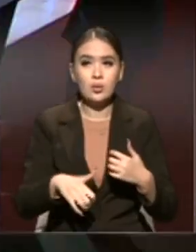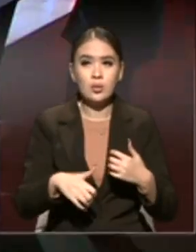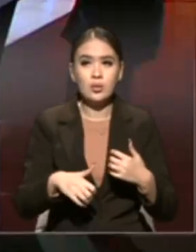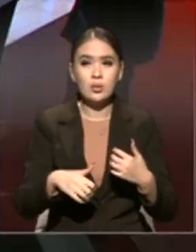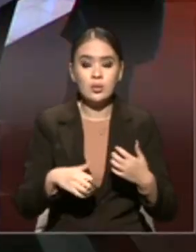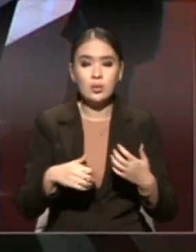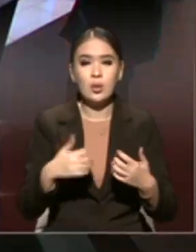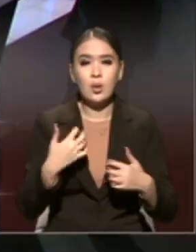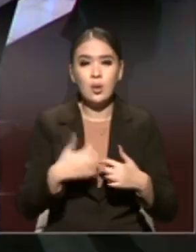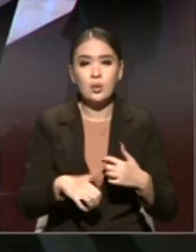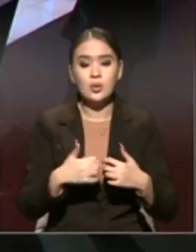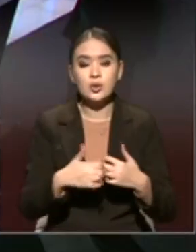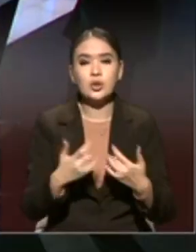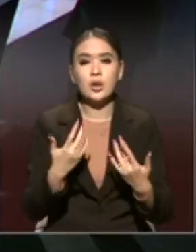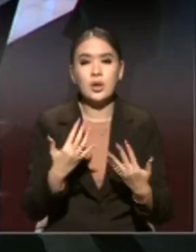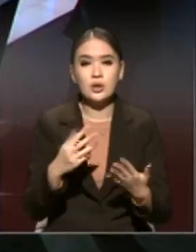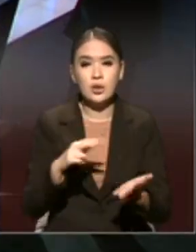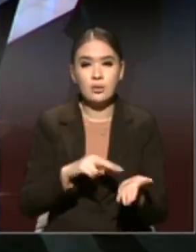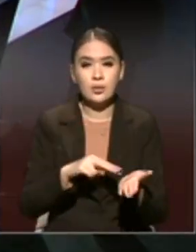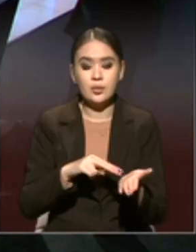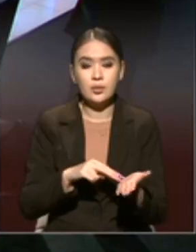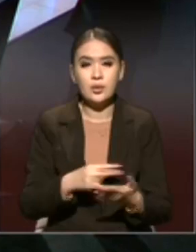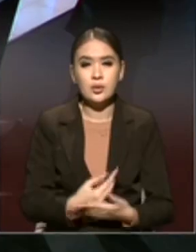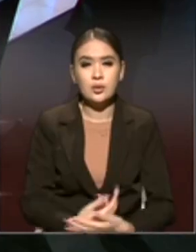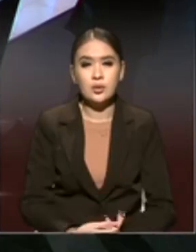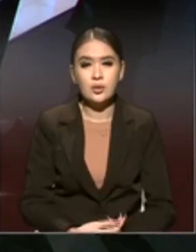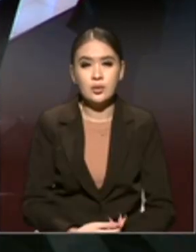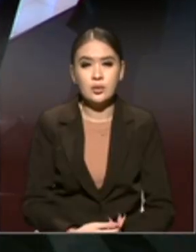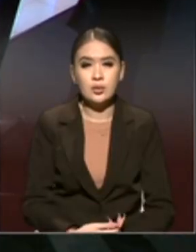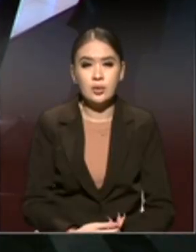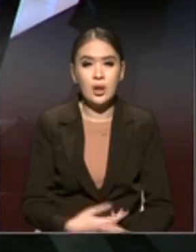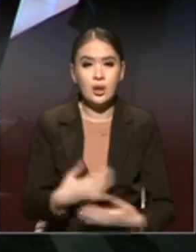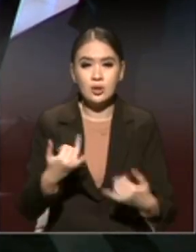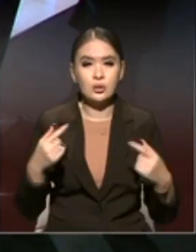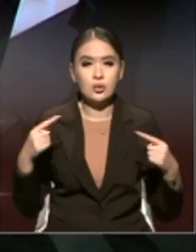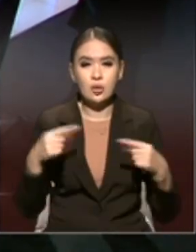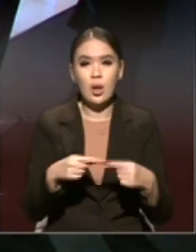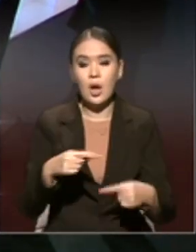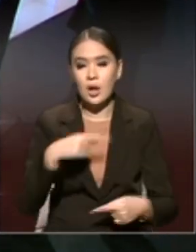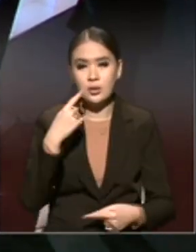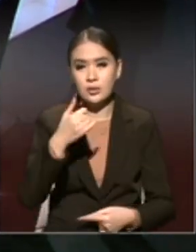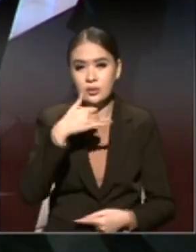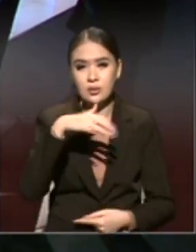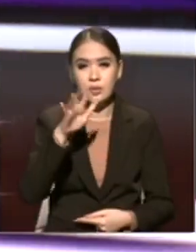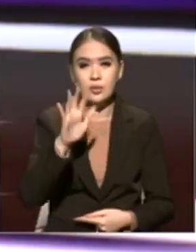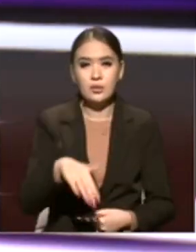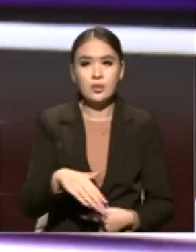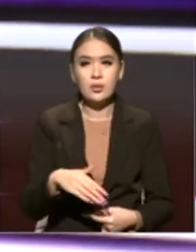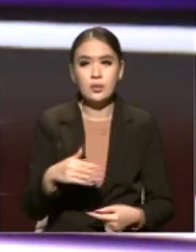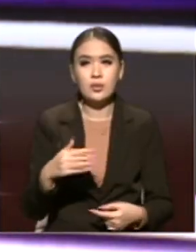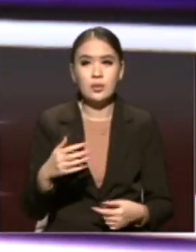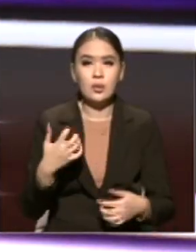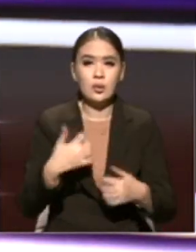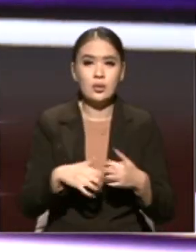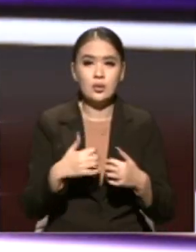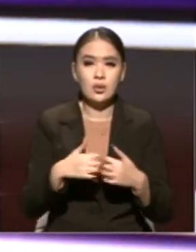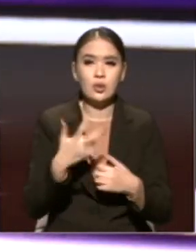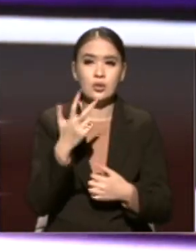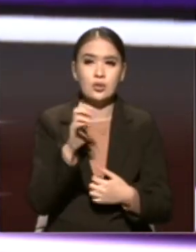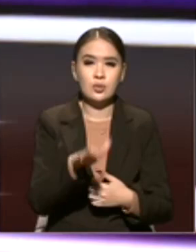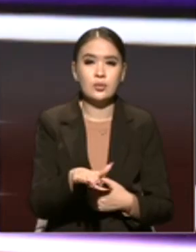оқиды. Жоқ, орташа қанша енді бағасы? Енді орташа мен тура қазір дайын емеспін айта аламын. Орташа 300 мыңдай ғой.